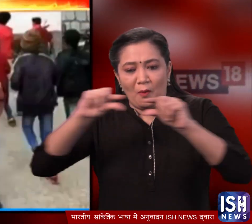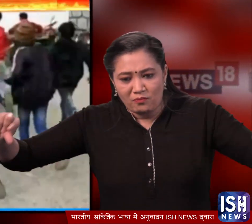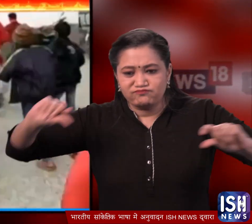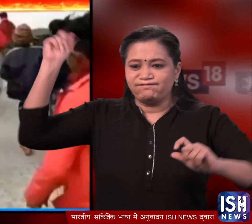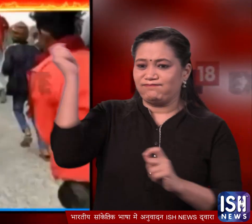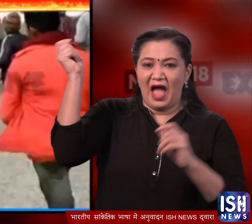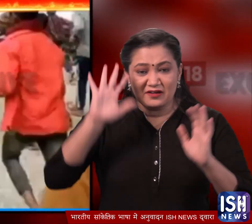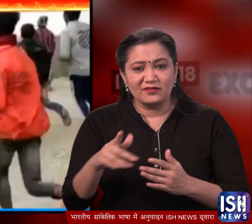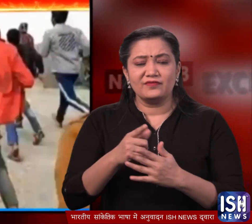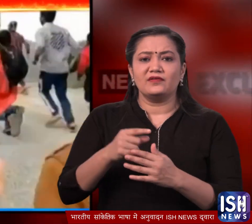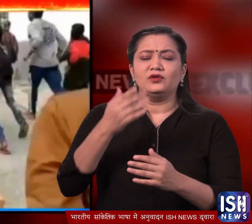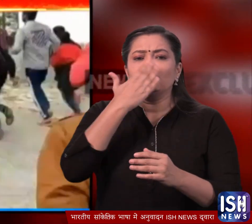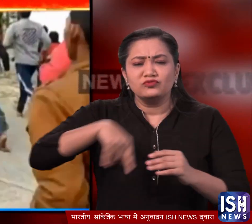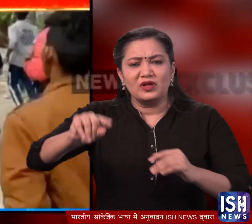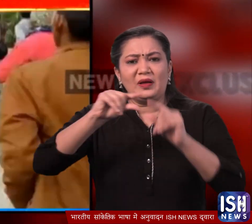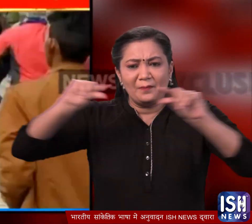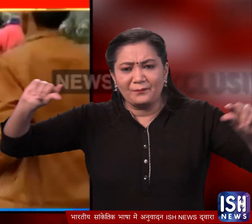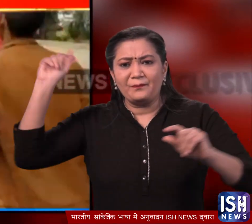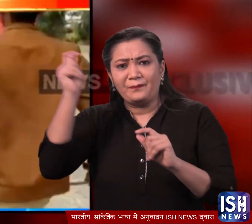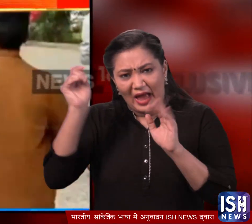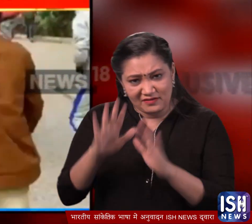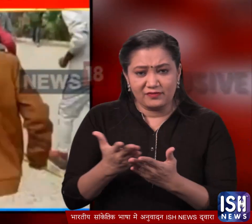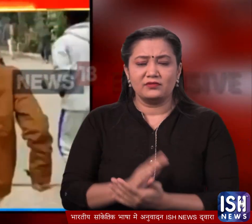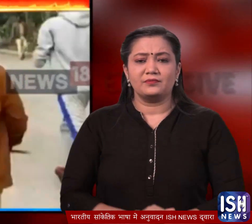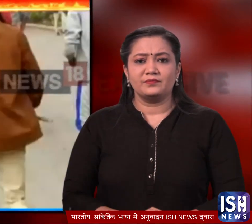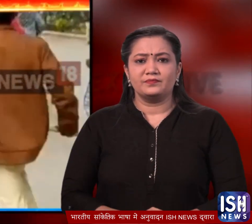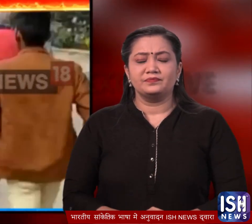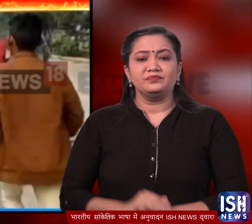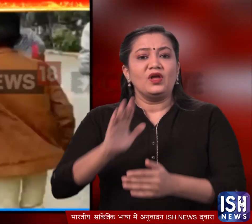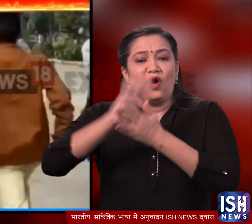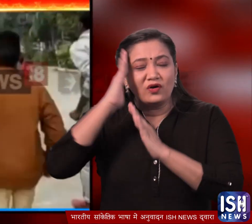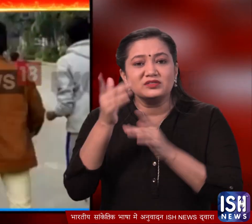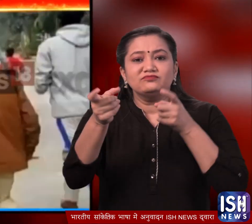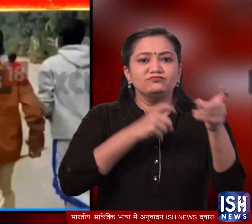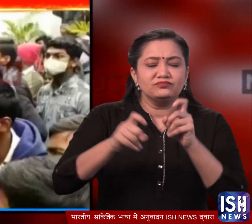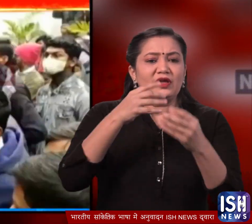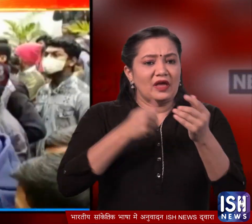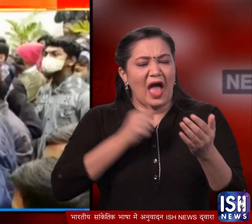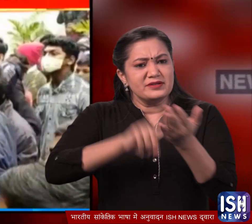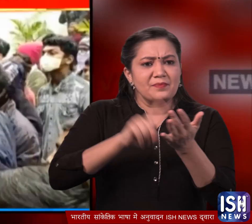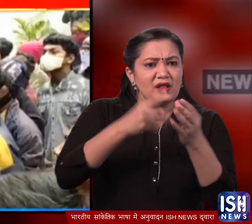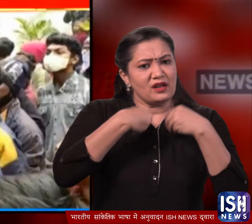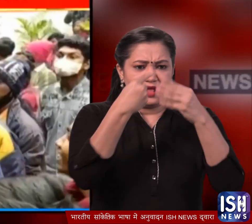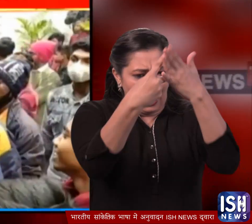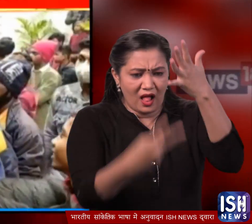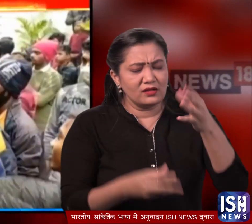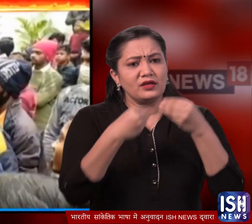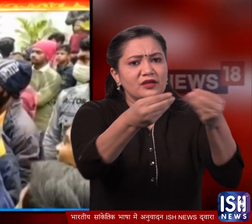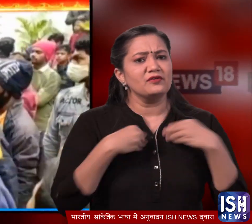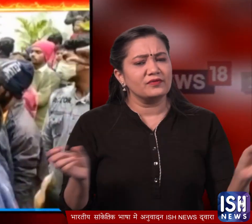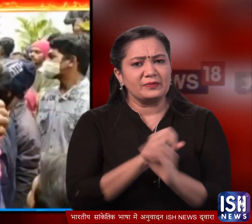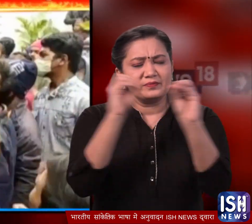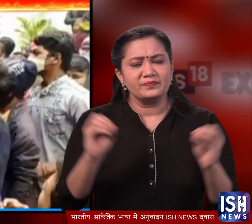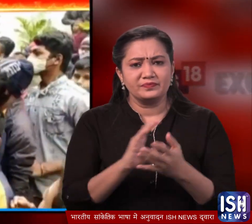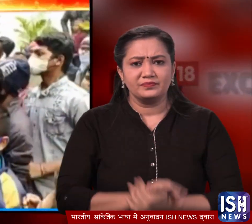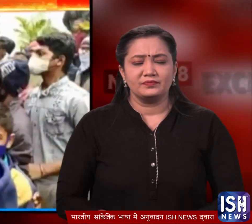और नारेबाजी करते हुए हॉस्टल परिसर के अंदर घुस गए। इस दौरान कुछ लोग अपने हाथों में डंडे भी पकड़े रहे। छात्रों ने हॉस्टल प्रशासन पर उनकी मांगों